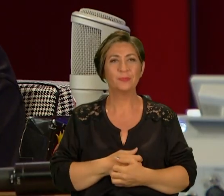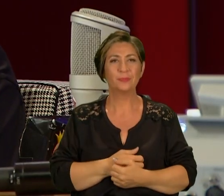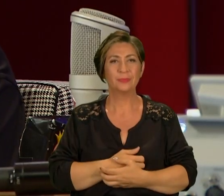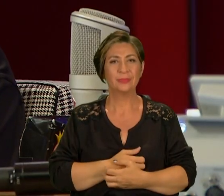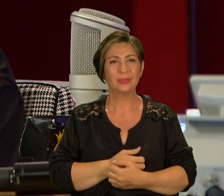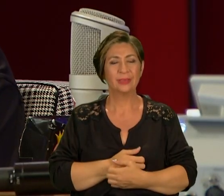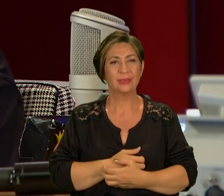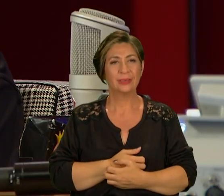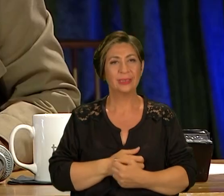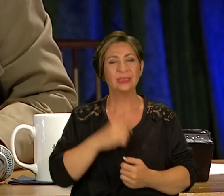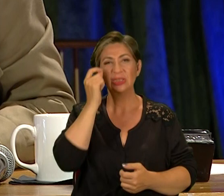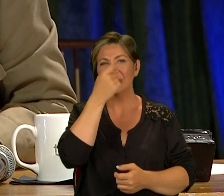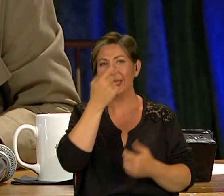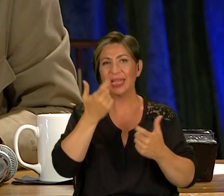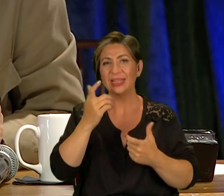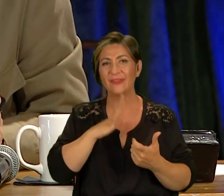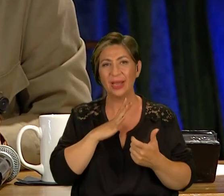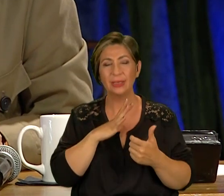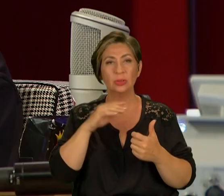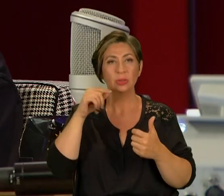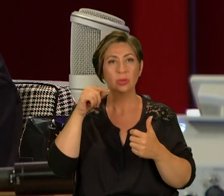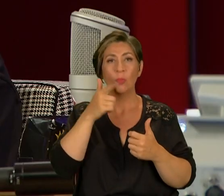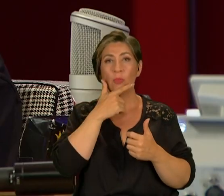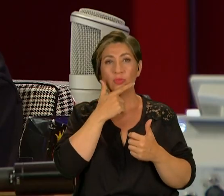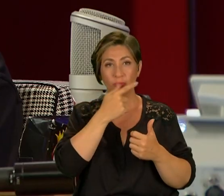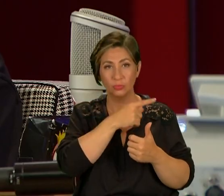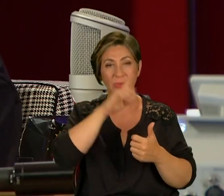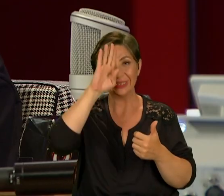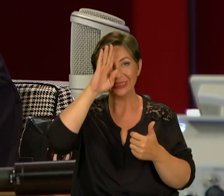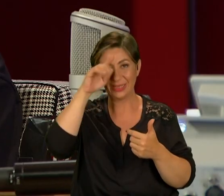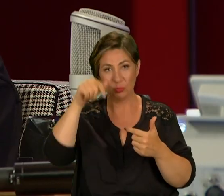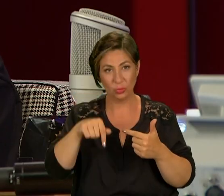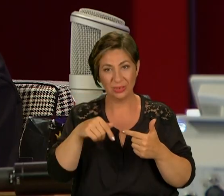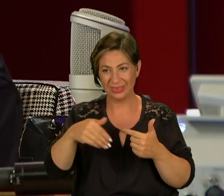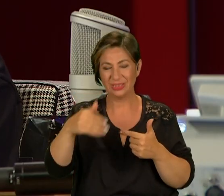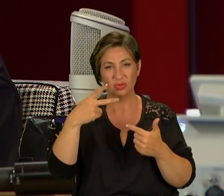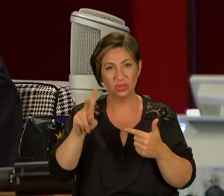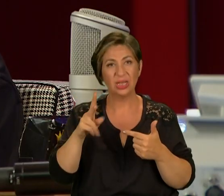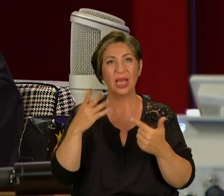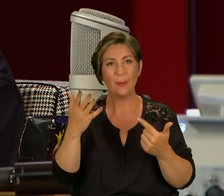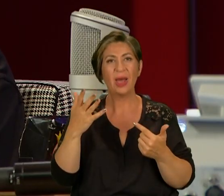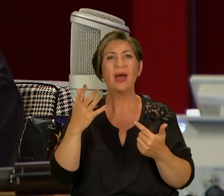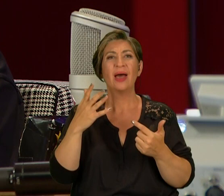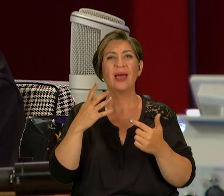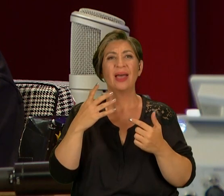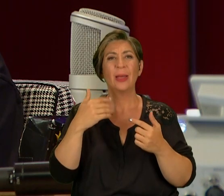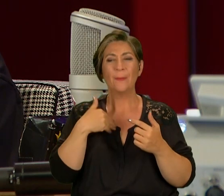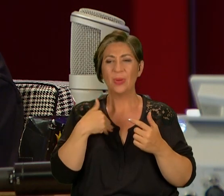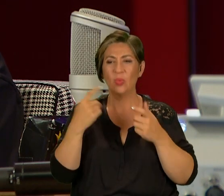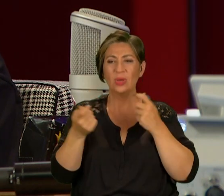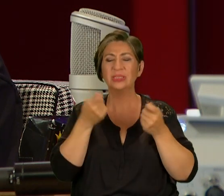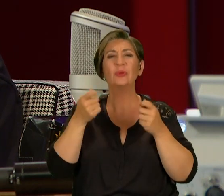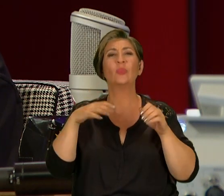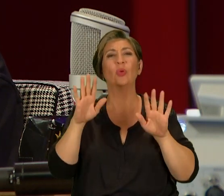Mükemmel. Şimdi çilekler nerede var? Şimdi şu anda Bodrum'da var. İstanbul'da sezonda açılacak ama artık franchise gidiyor. Ben